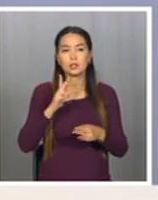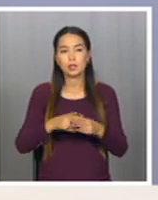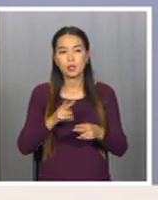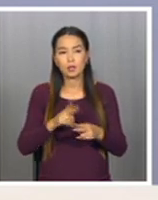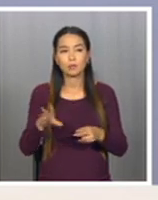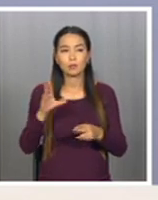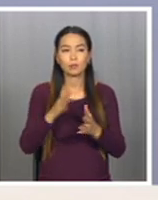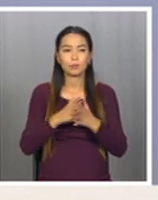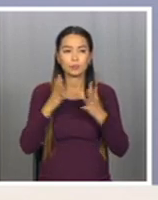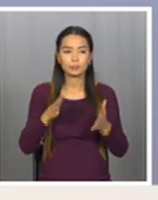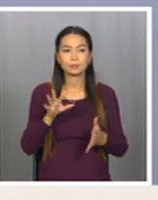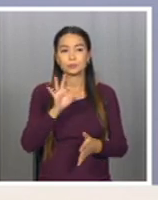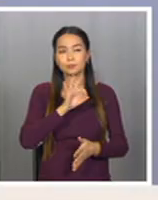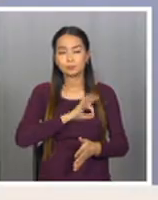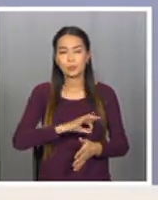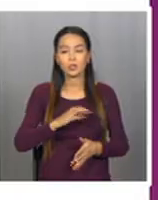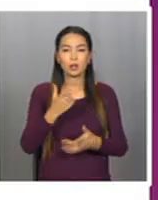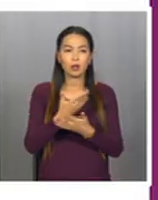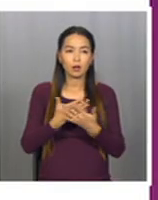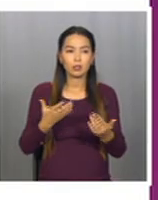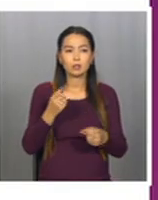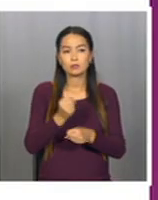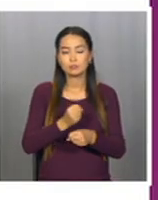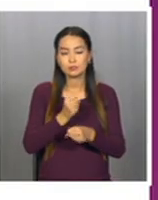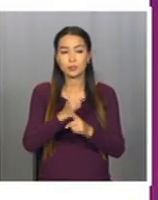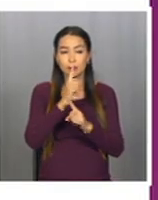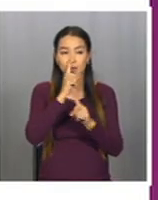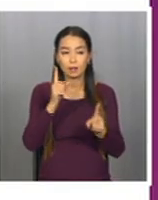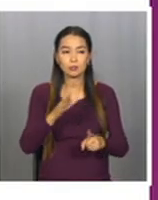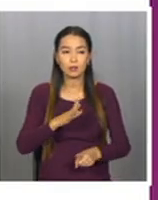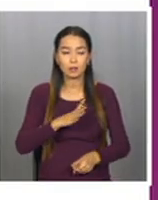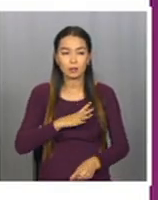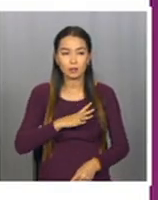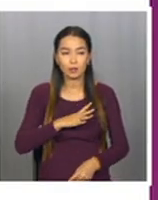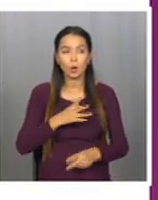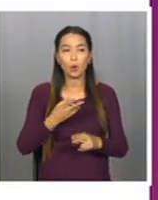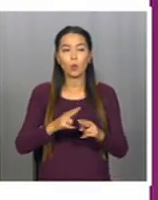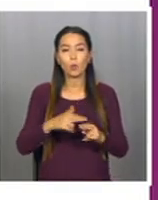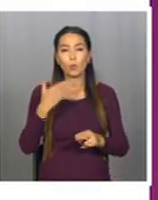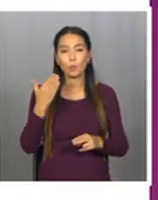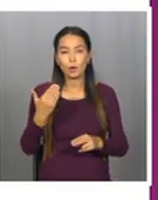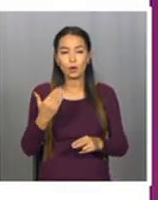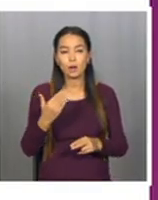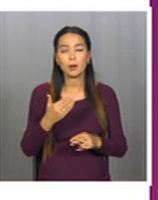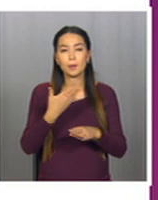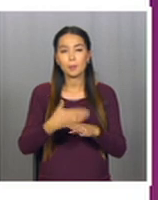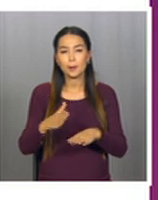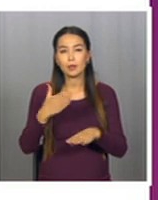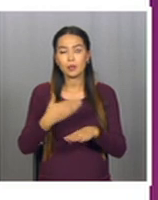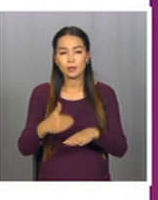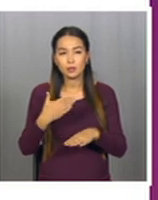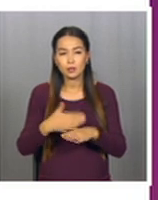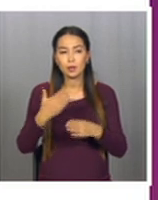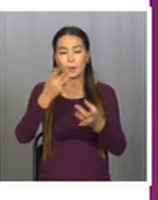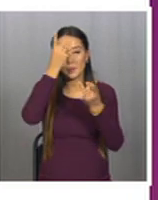пайдаланып, олардан қару жарақ соғуымен ерекшеленді. Олар бірте-бірте уақыт өте келе